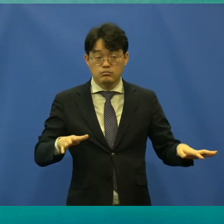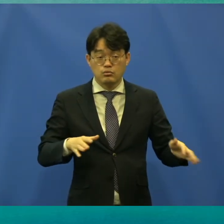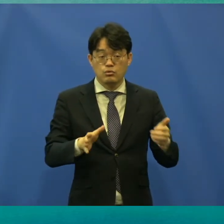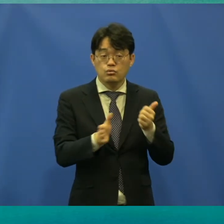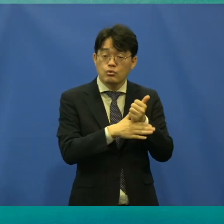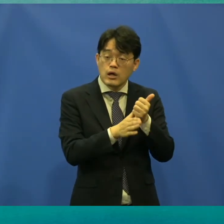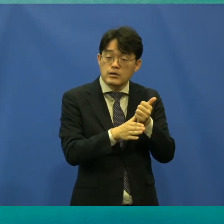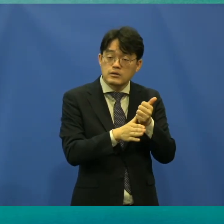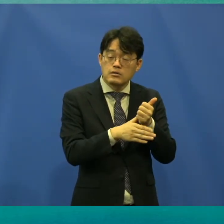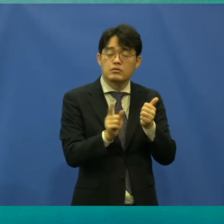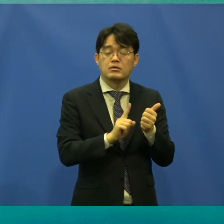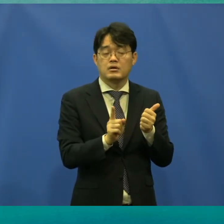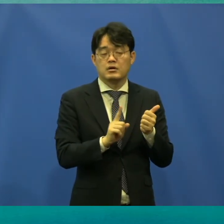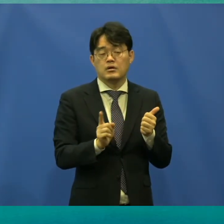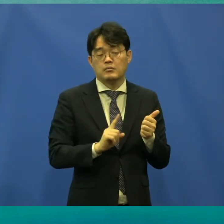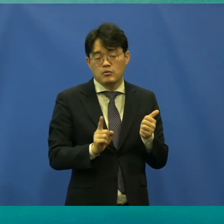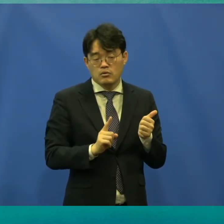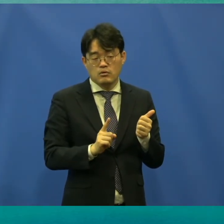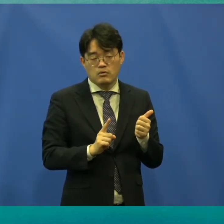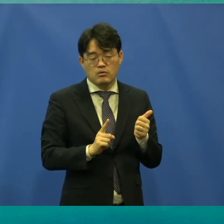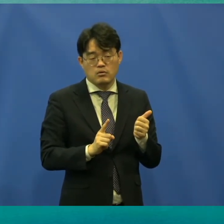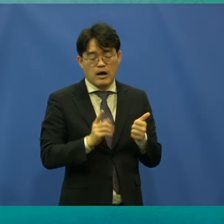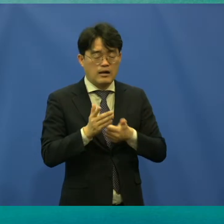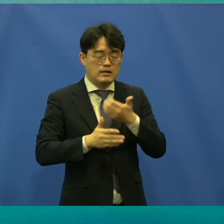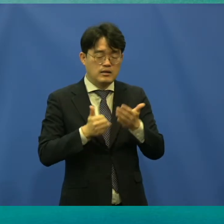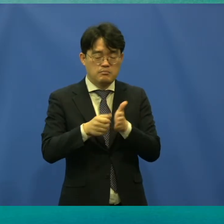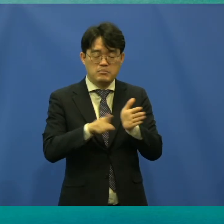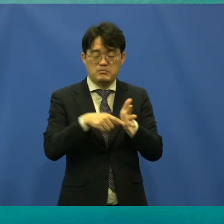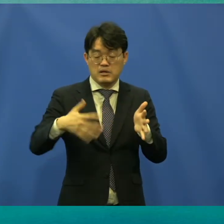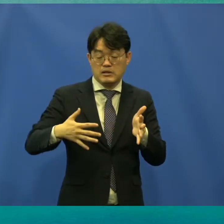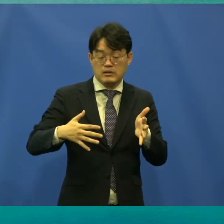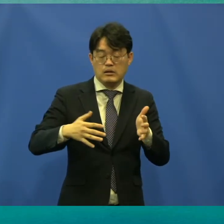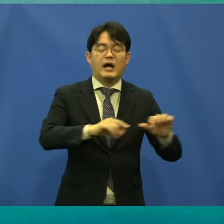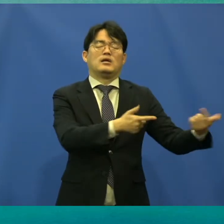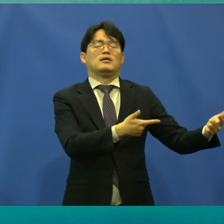그런 연약한 선지자일 뿐입니다.